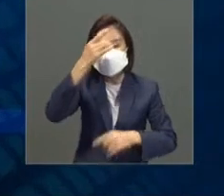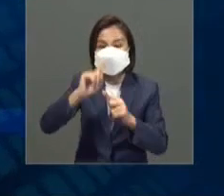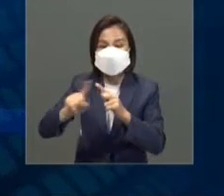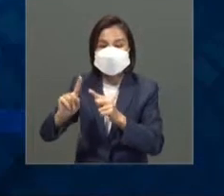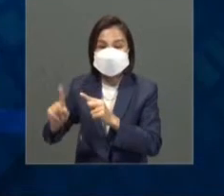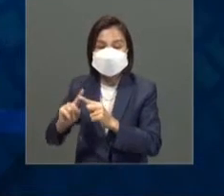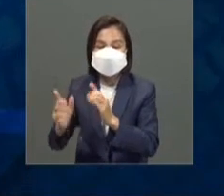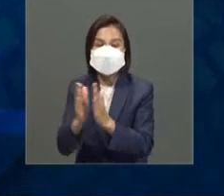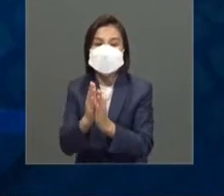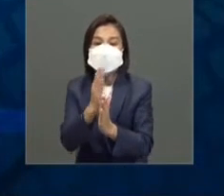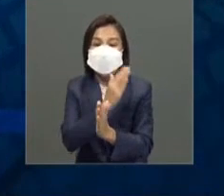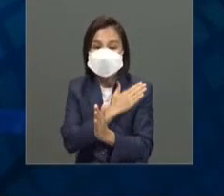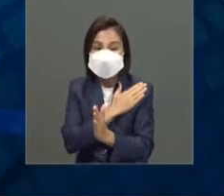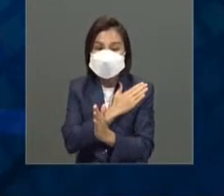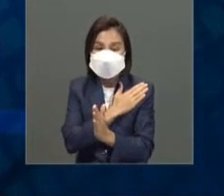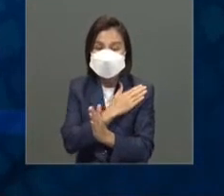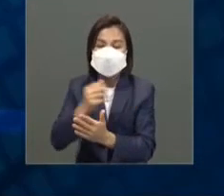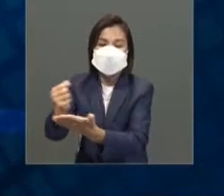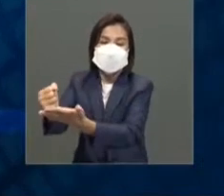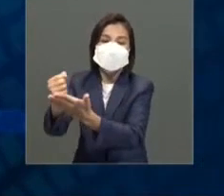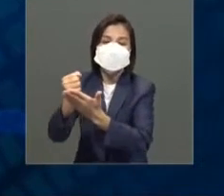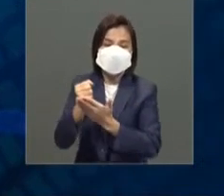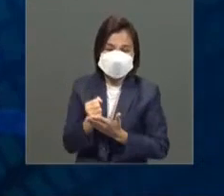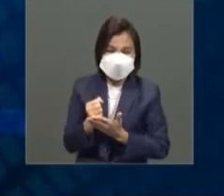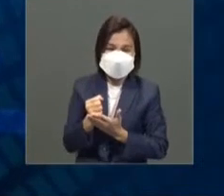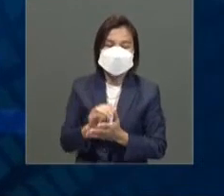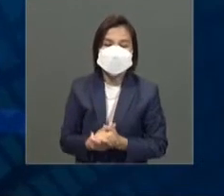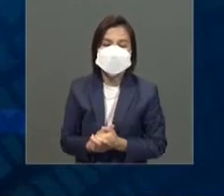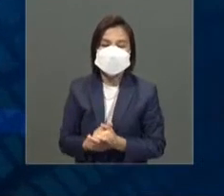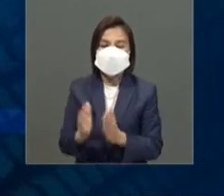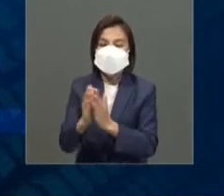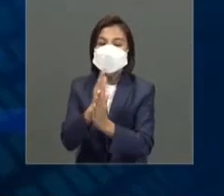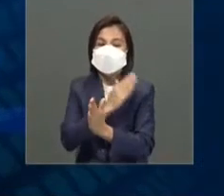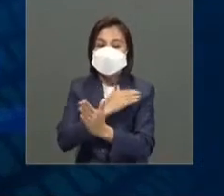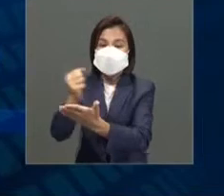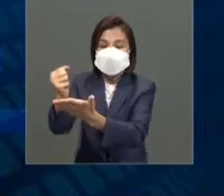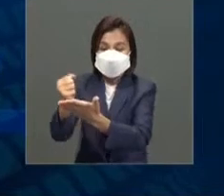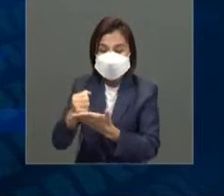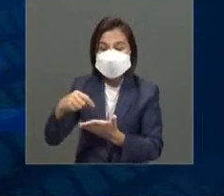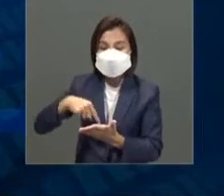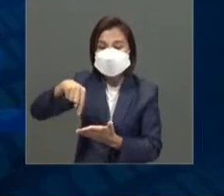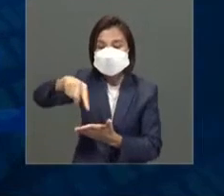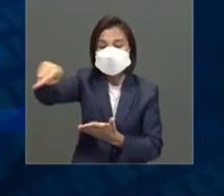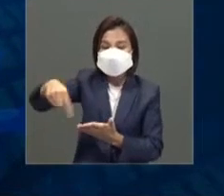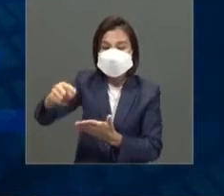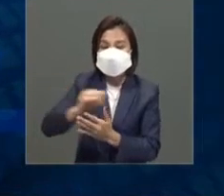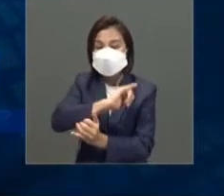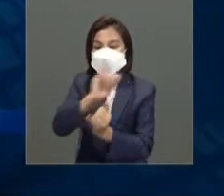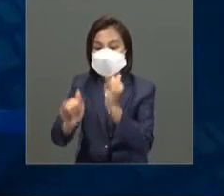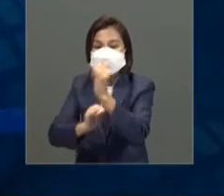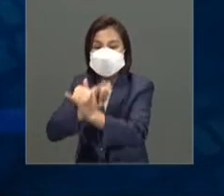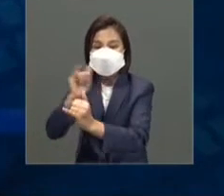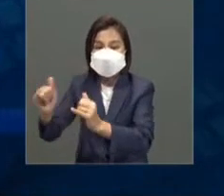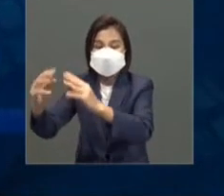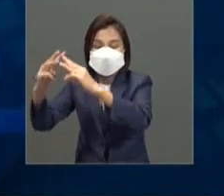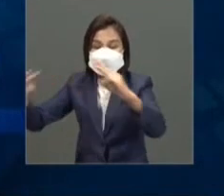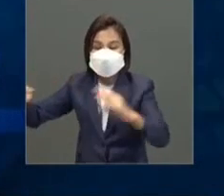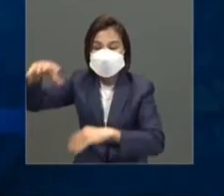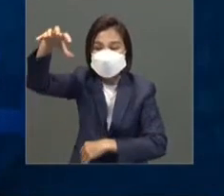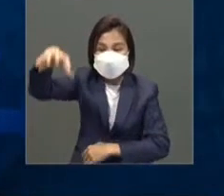าพระท่านก็ได้มาโปรดพวกเราก็ได้ช่วยใช้พื้นที่นะครับซึ่งต้อง